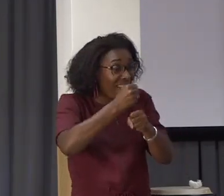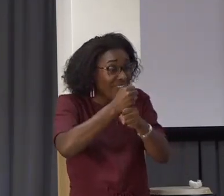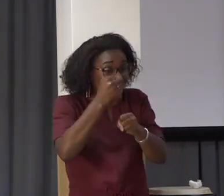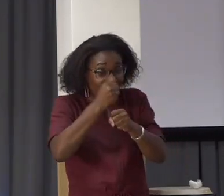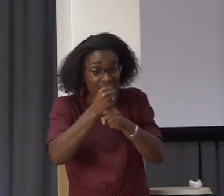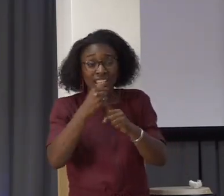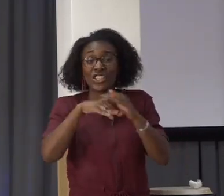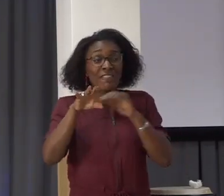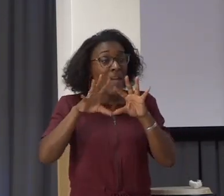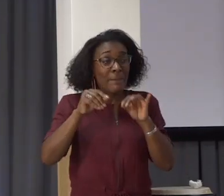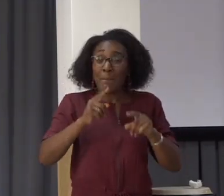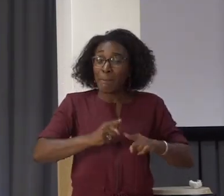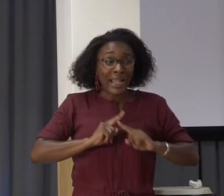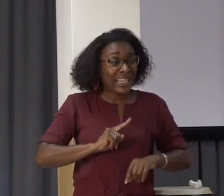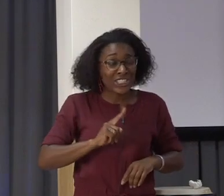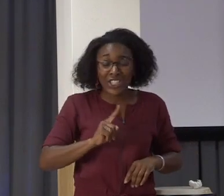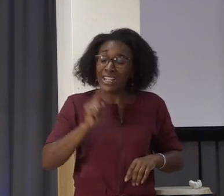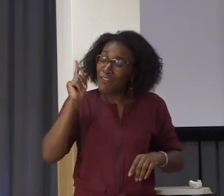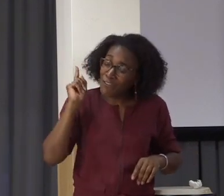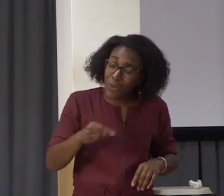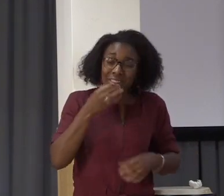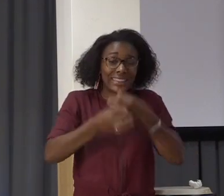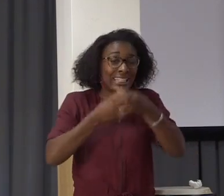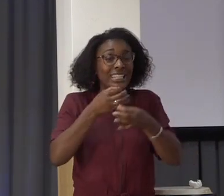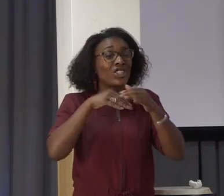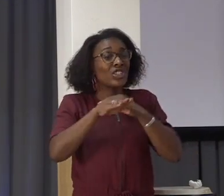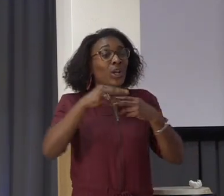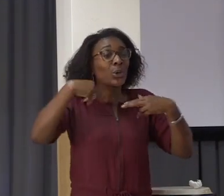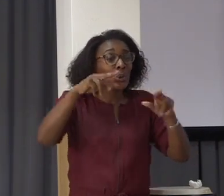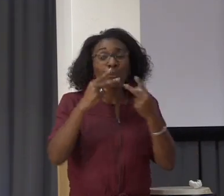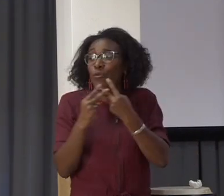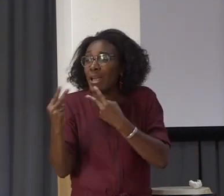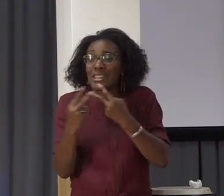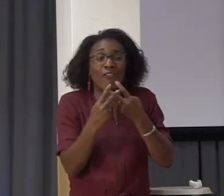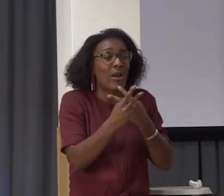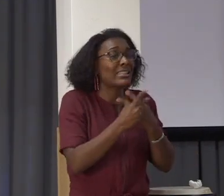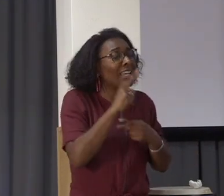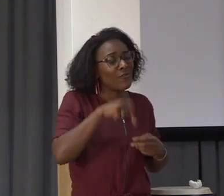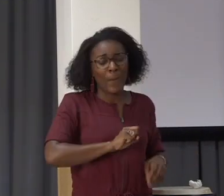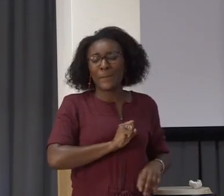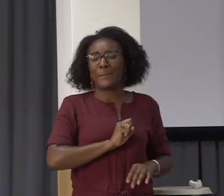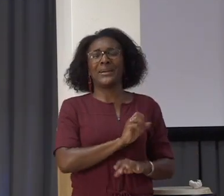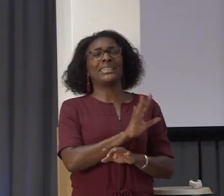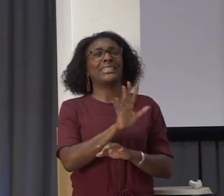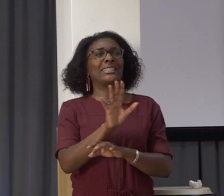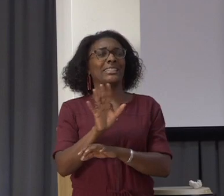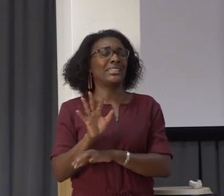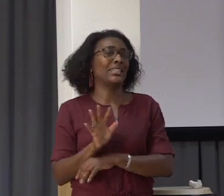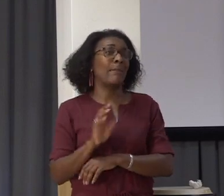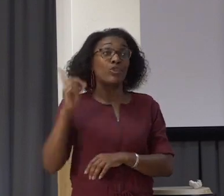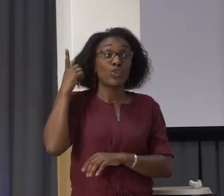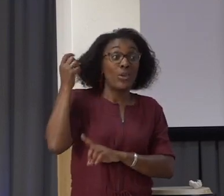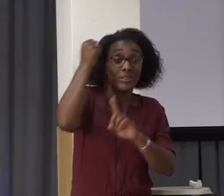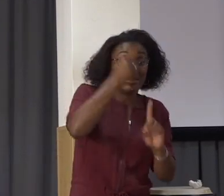notre famille inconvertie, dans notre quartier, brillons pour le Seigneur. Il nous a